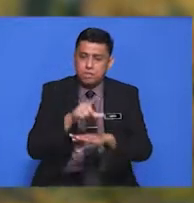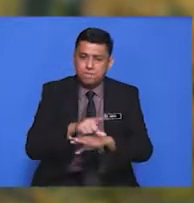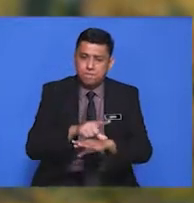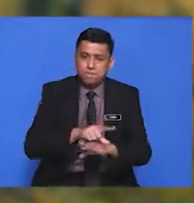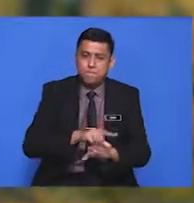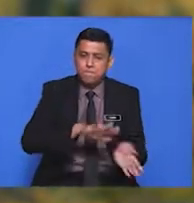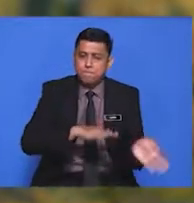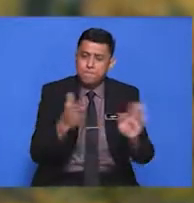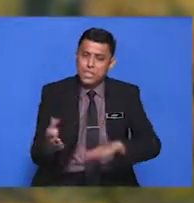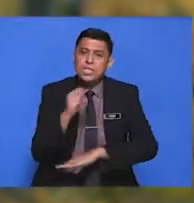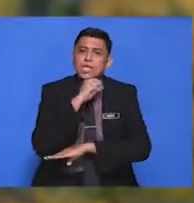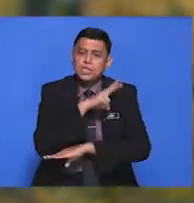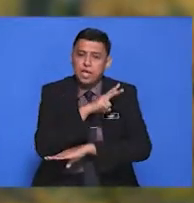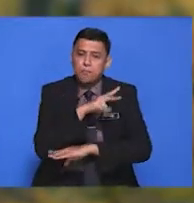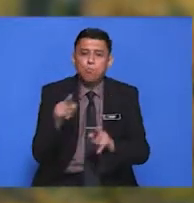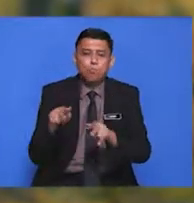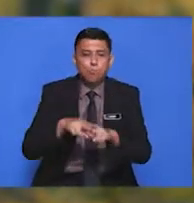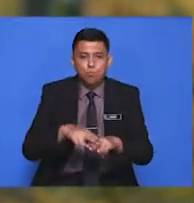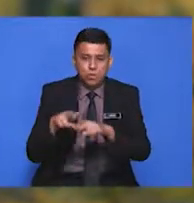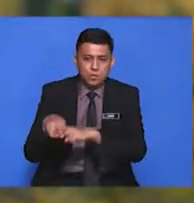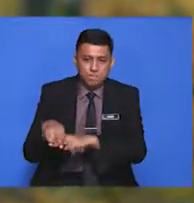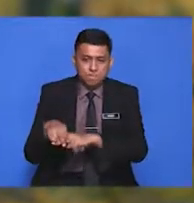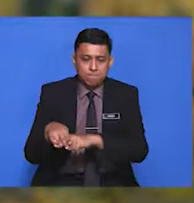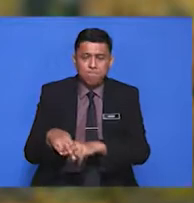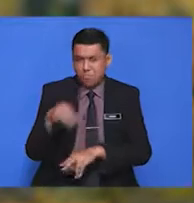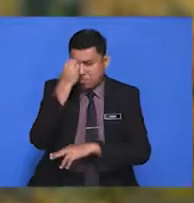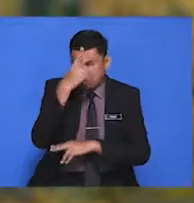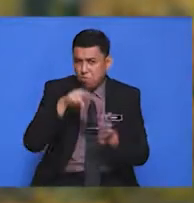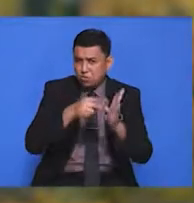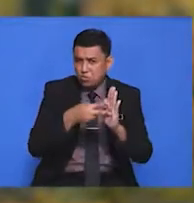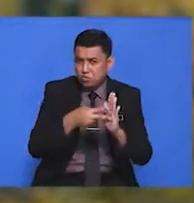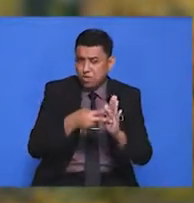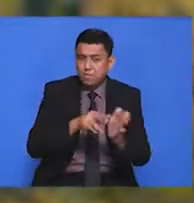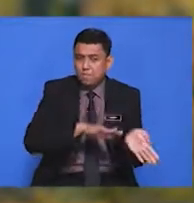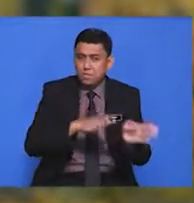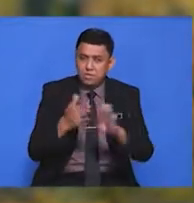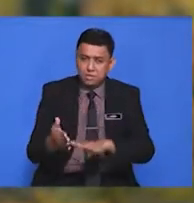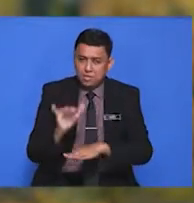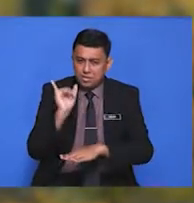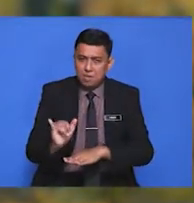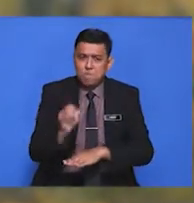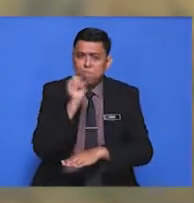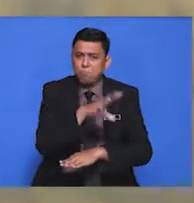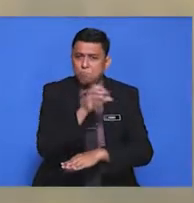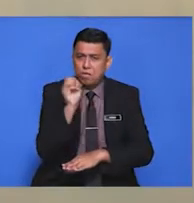bahasa mati katak pula dapat ditakrifkan sebagai kematian yang sia-sia.